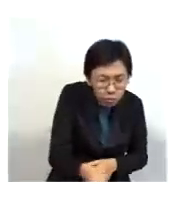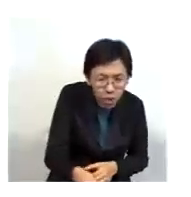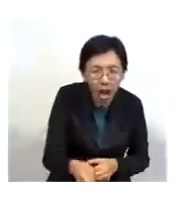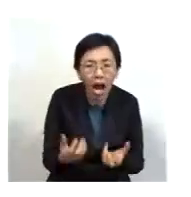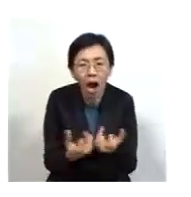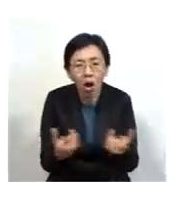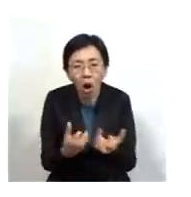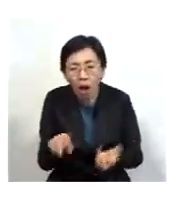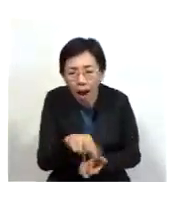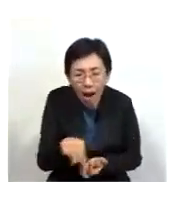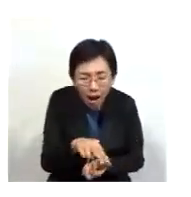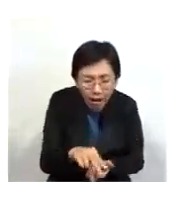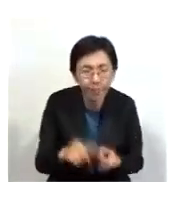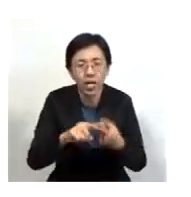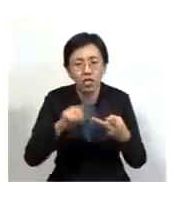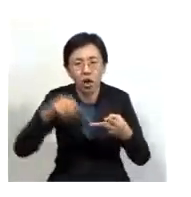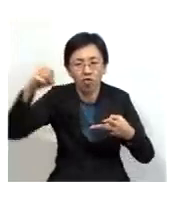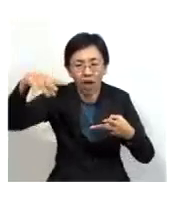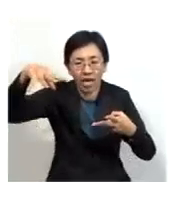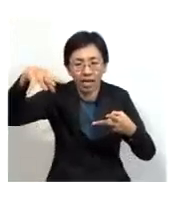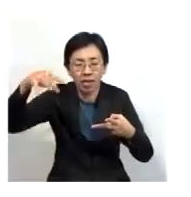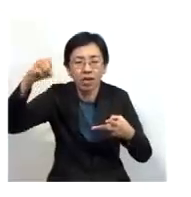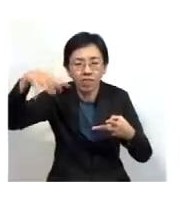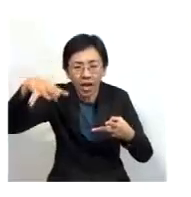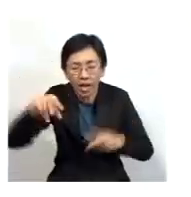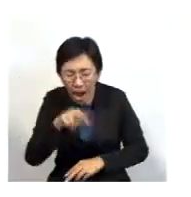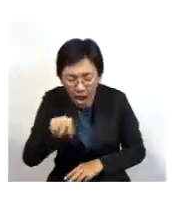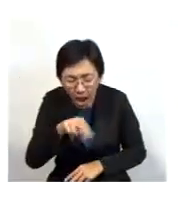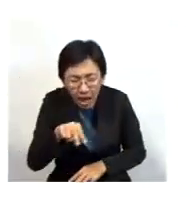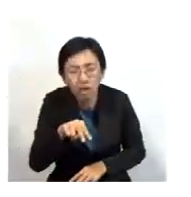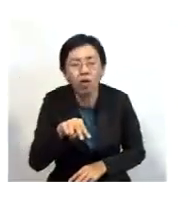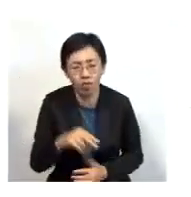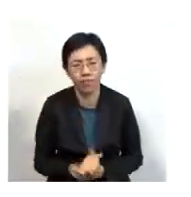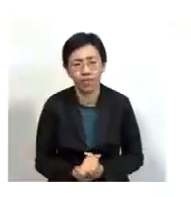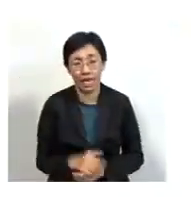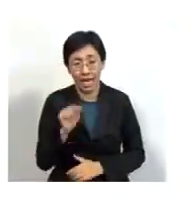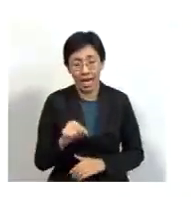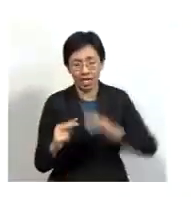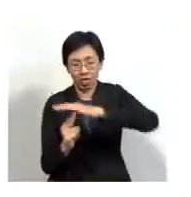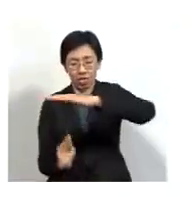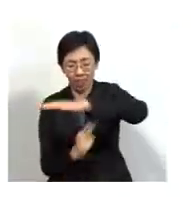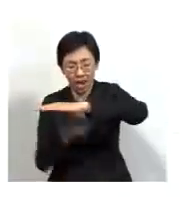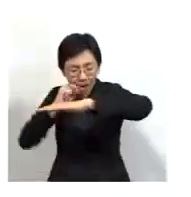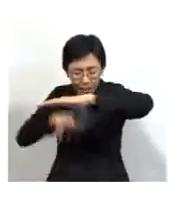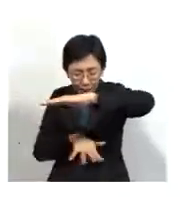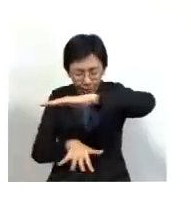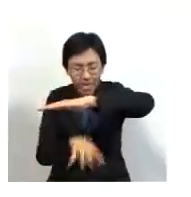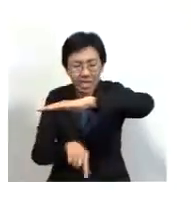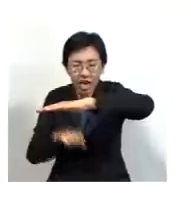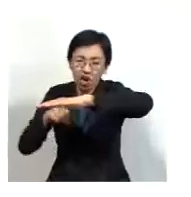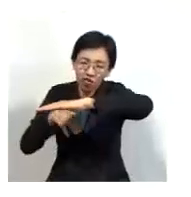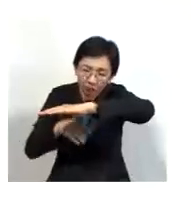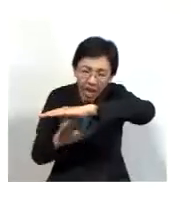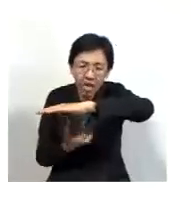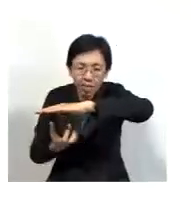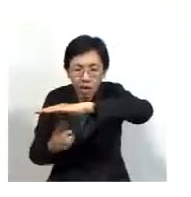นะคะรวมถึงไฟสำหรับการค้นหาอุปกรณ์มาที่บริเวณใต้สะพานบางระจันแห่งนี้ค่ะโด